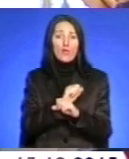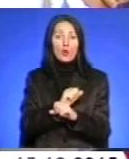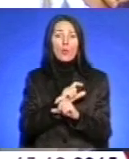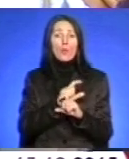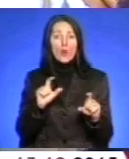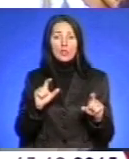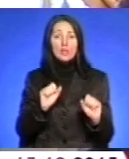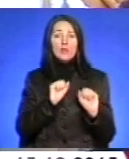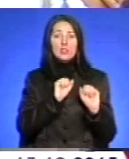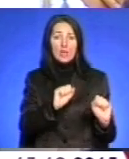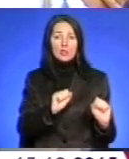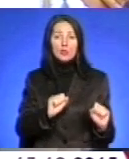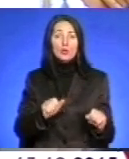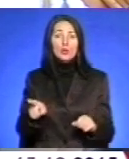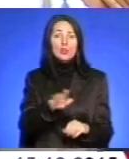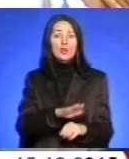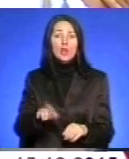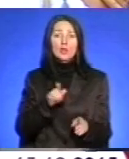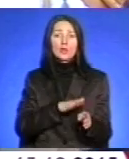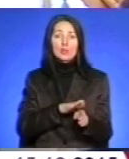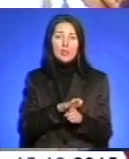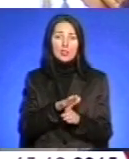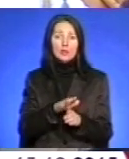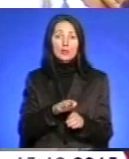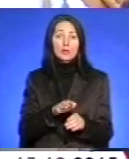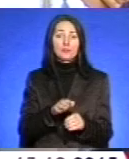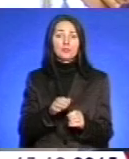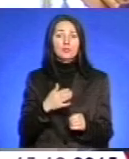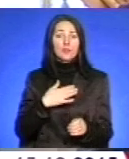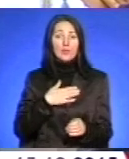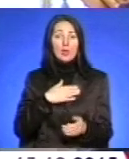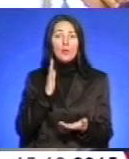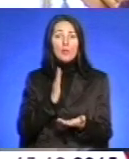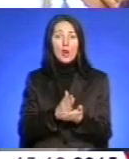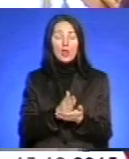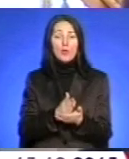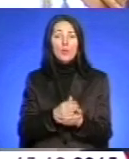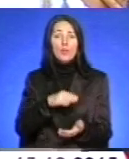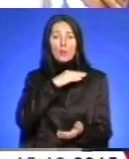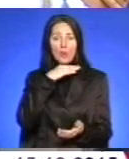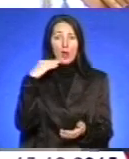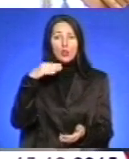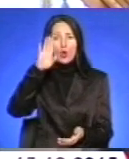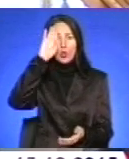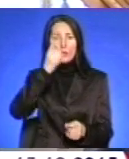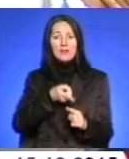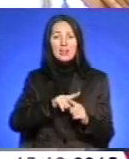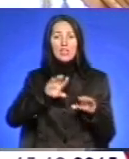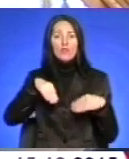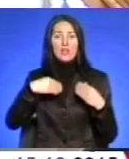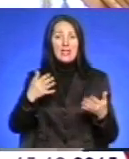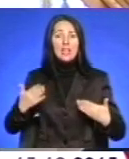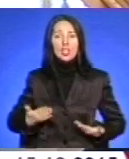захисту територіальної цілісності. Більше того, ми маємо достатньо багато хлопців, котрі віддали життя за